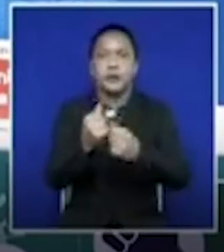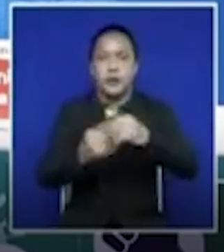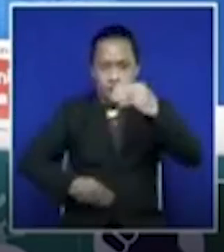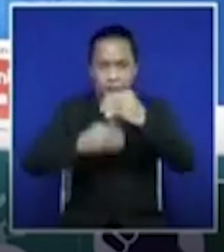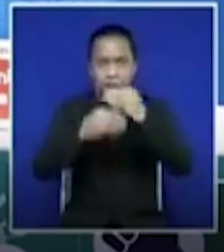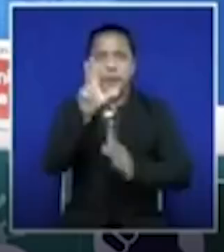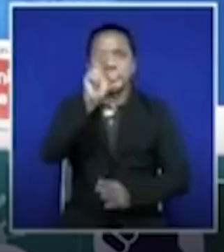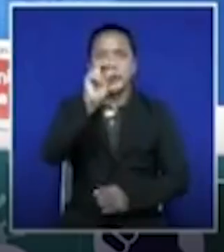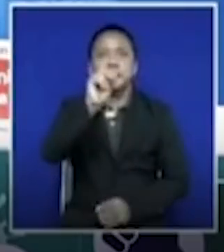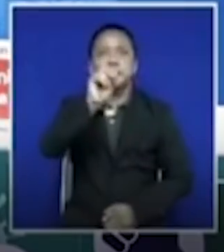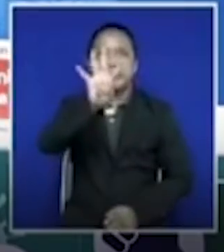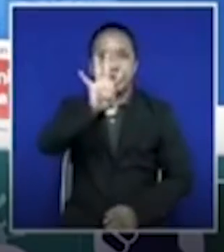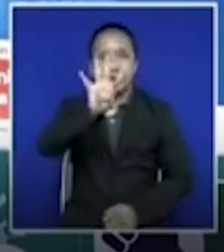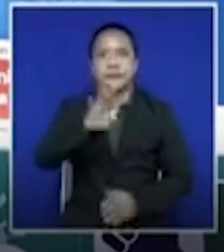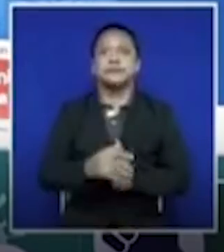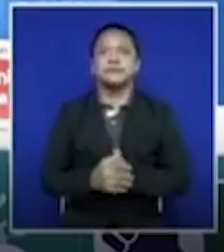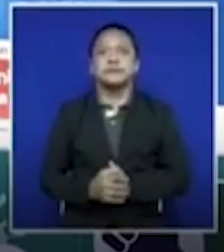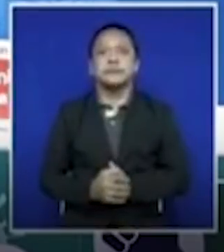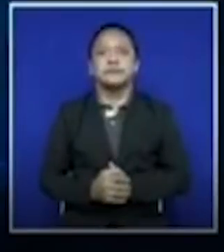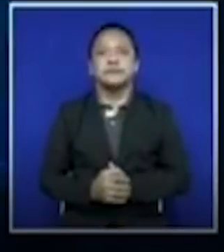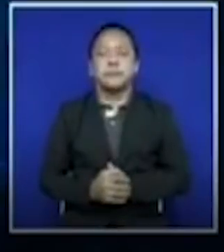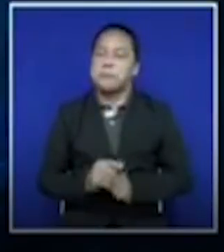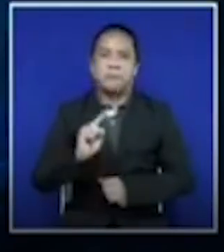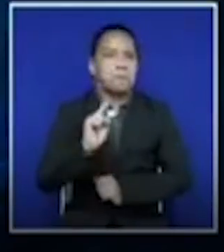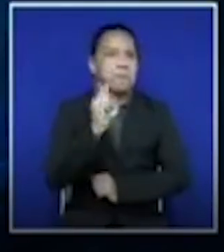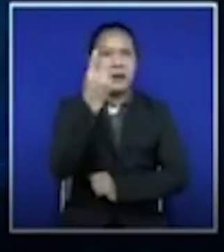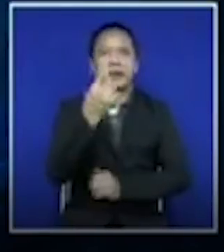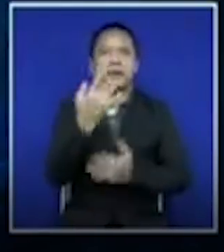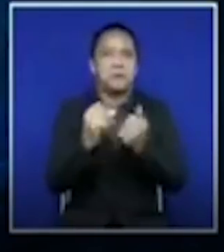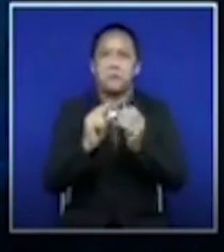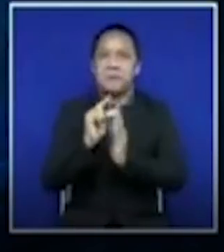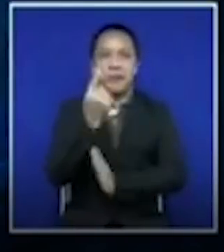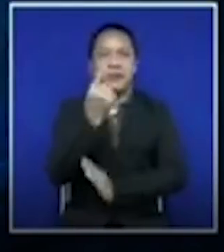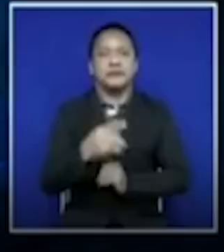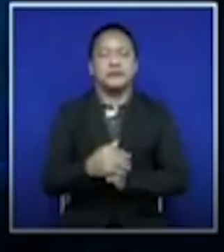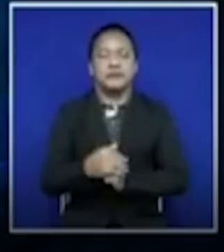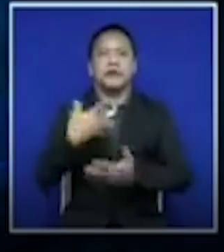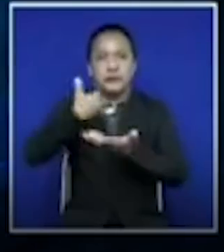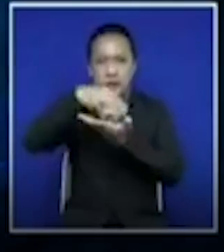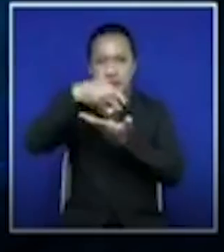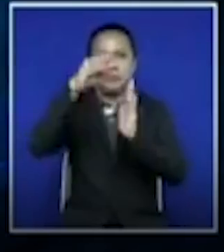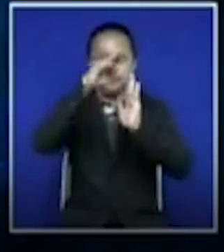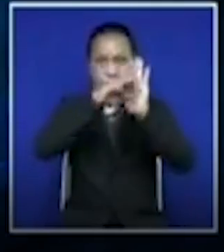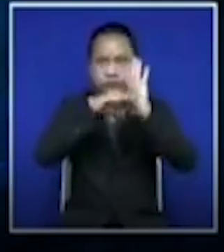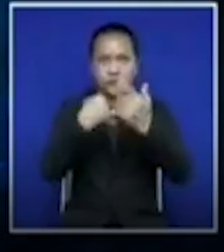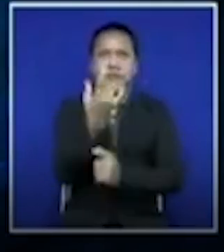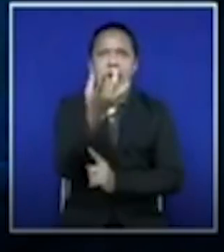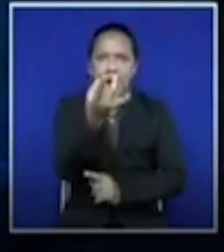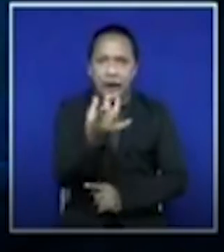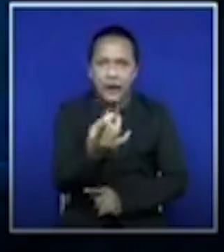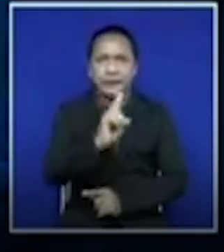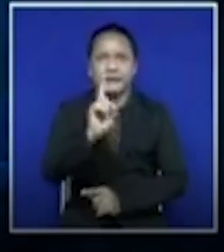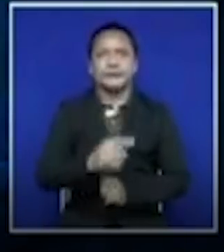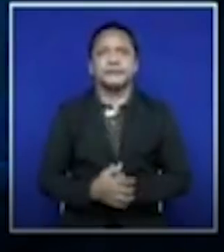เป็น34รายนิวไฮขึ้นมาอีกแล้วนะครับเดี๋ยวรายละเอียดจะบอกไปว่ามีอะไรอย่างไรบ้าง